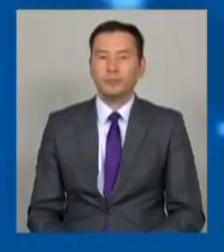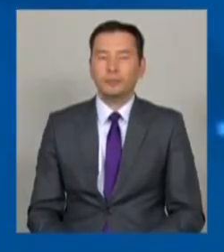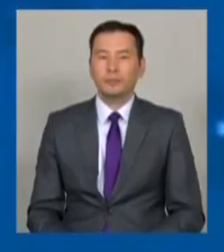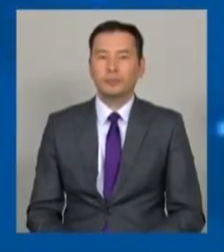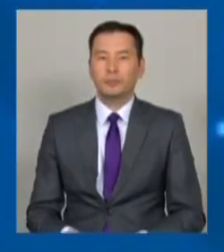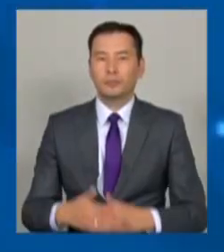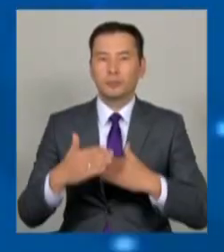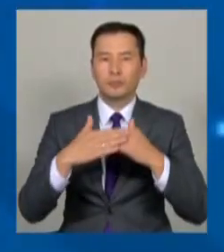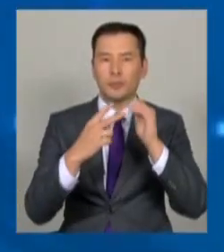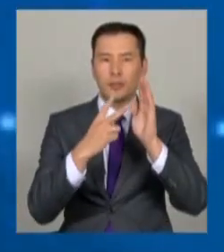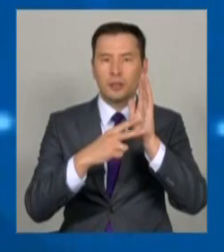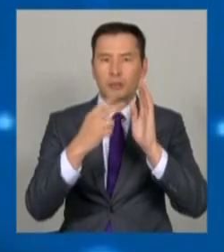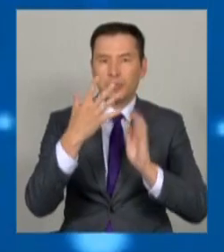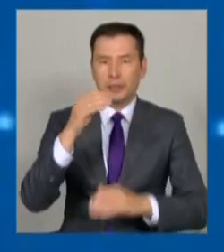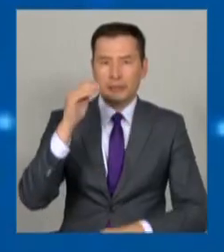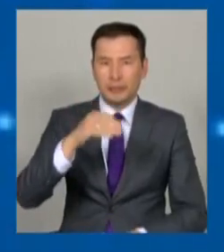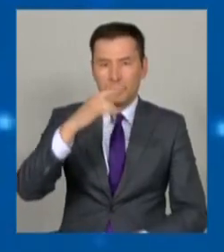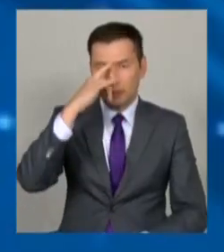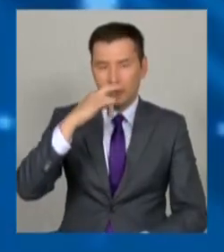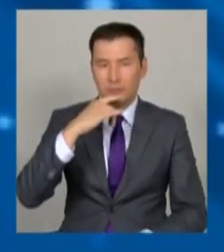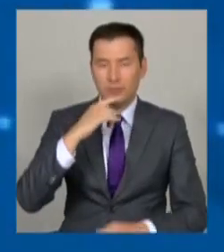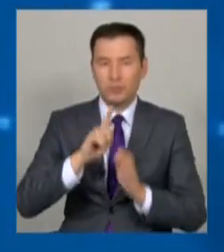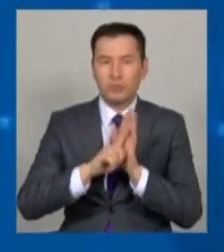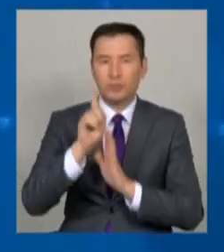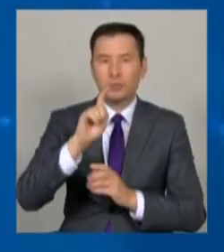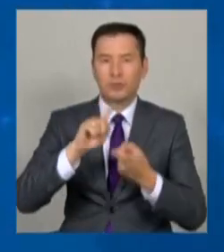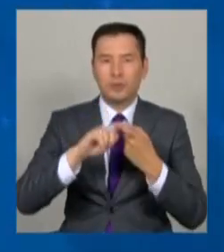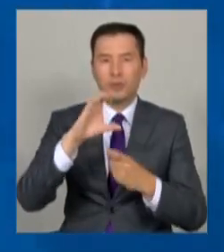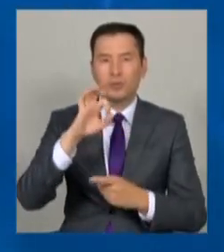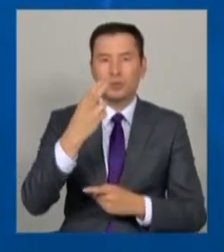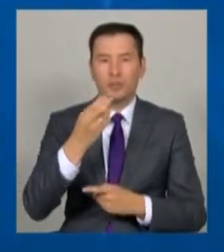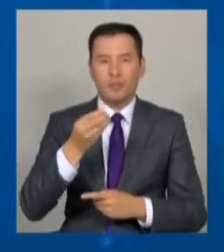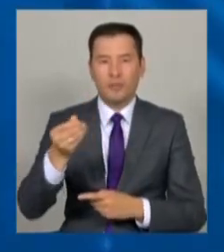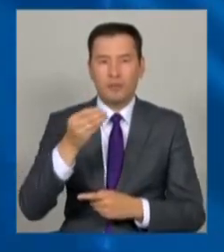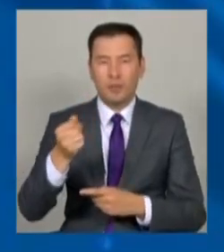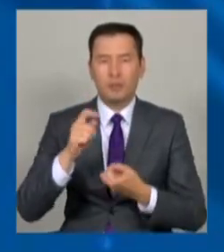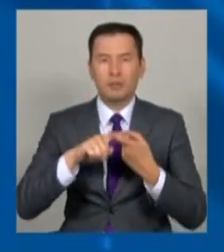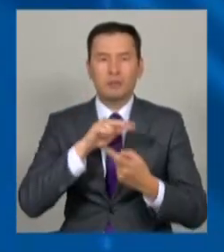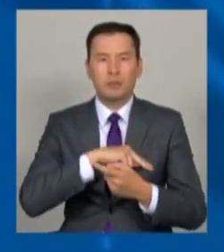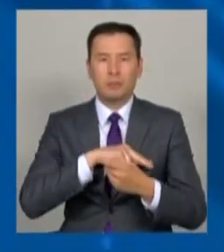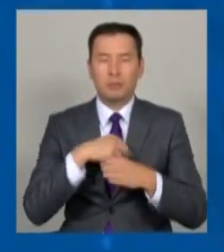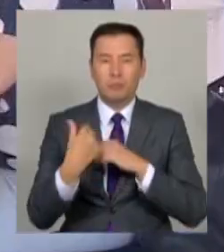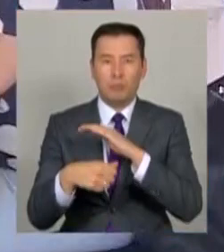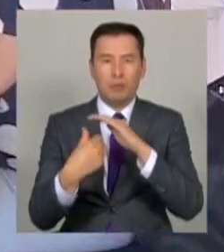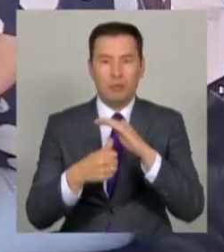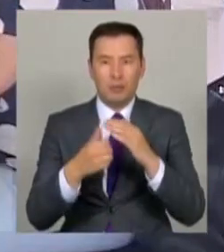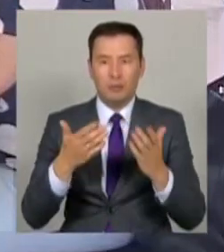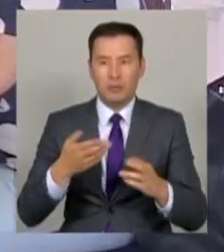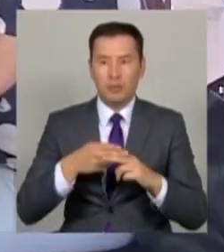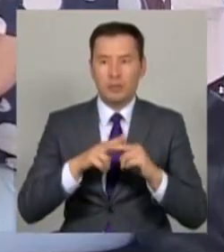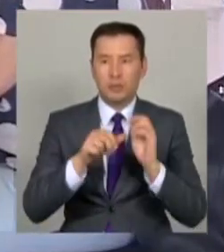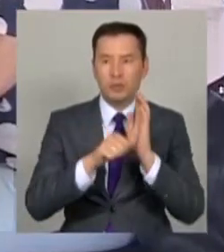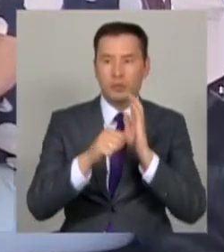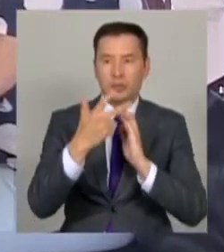Почти 75 тысяч казахстанцев получают соцвыплаты по потере работы, сообщает Минтруда. При этом 63 тысячи граждан